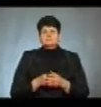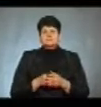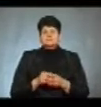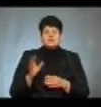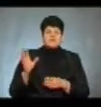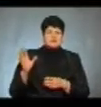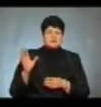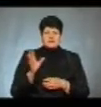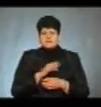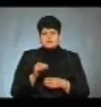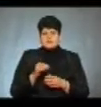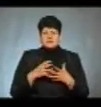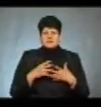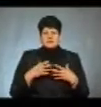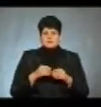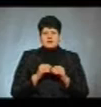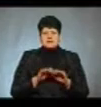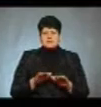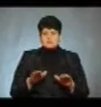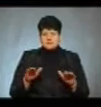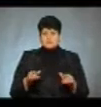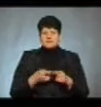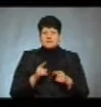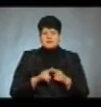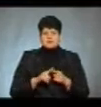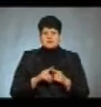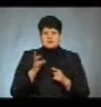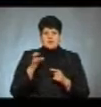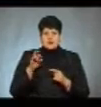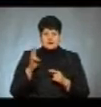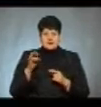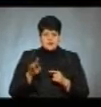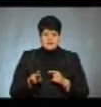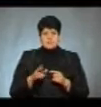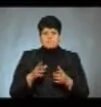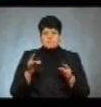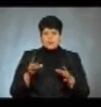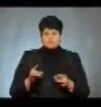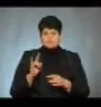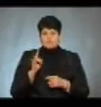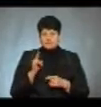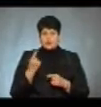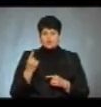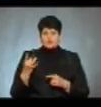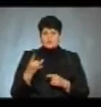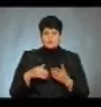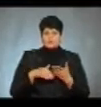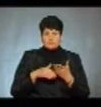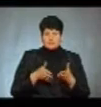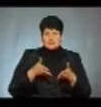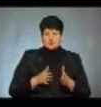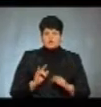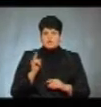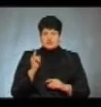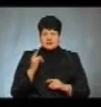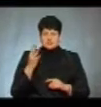всі для всіх сімей з дітьми. Це муніципальна няня, це пакунок малюка, це одноразова допомога при народженні